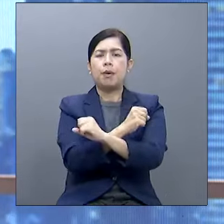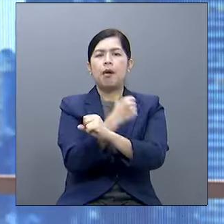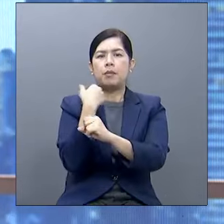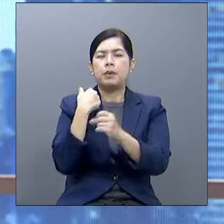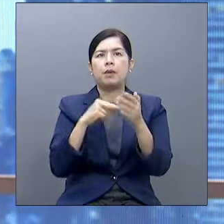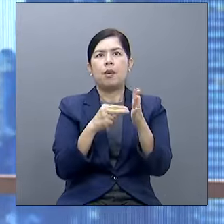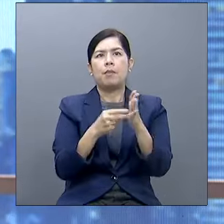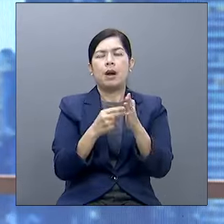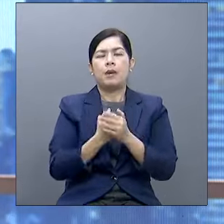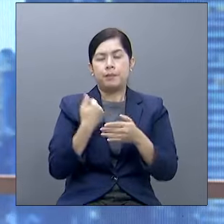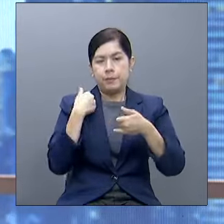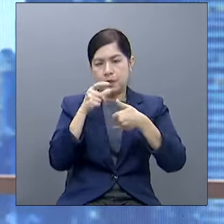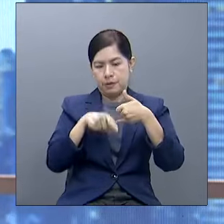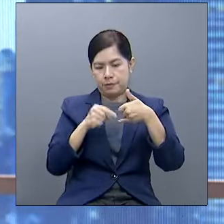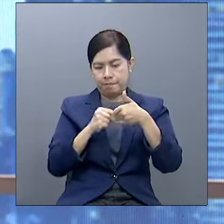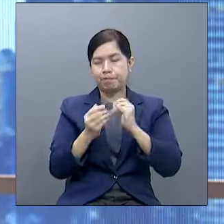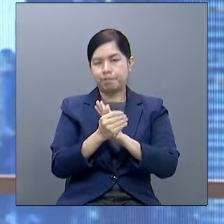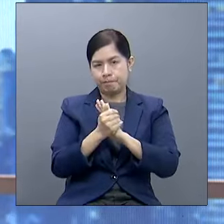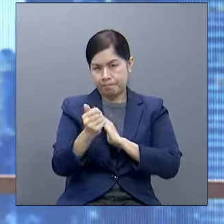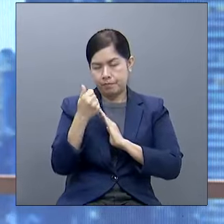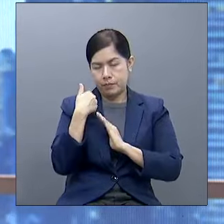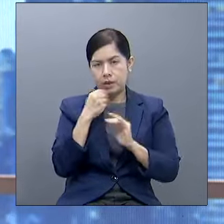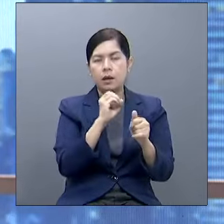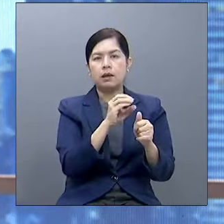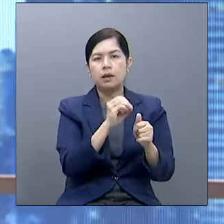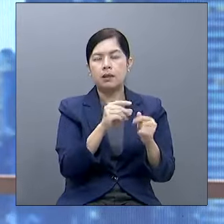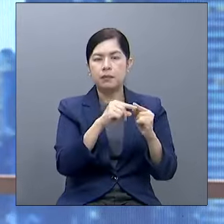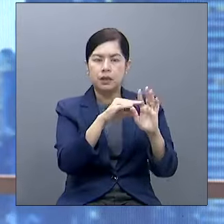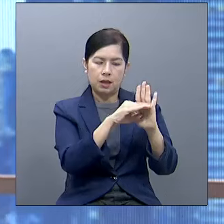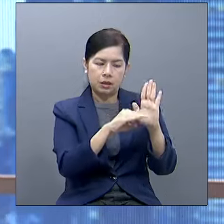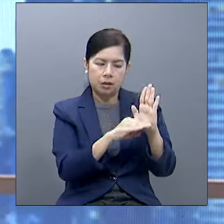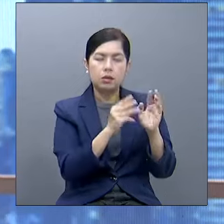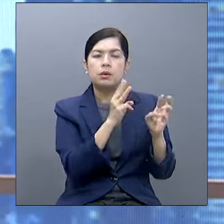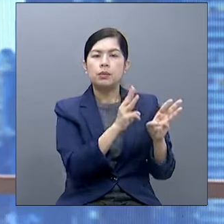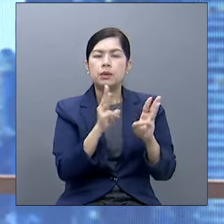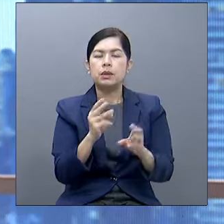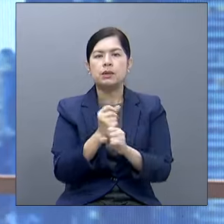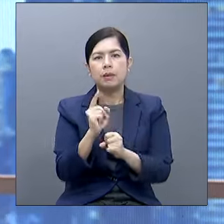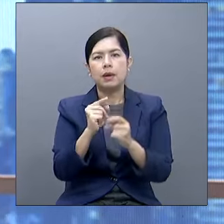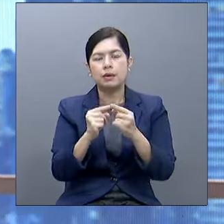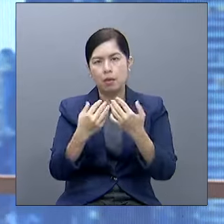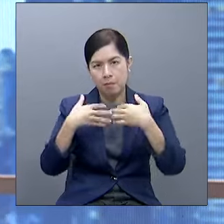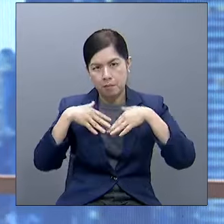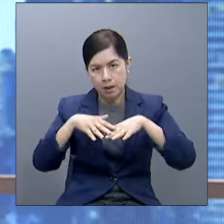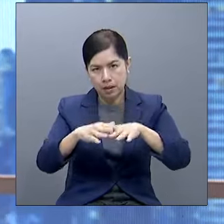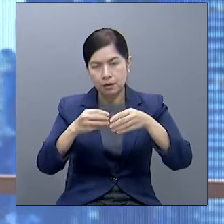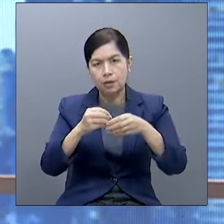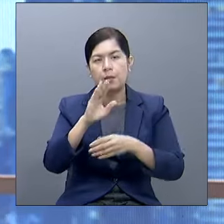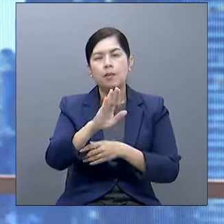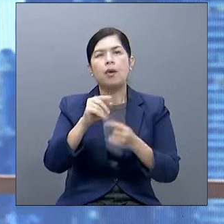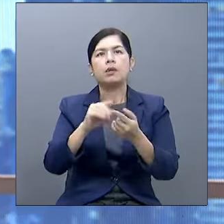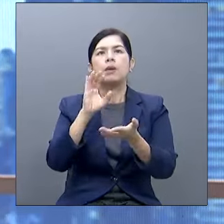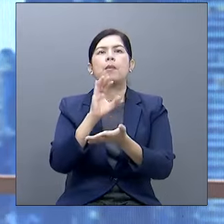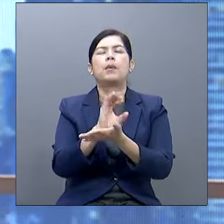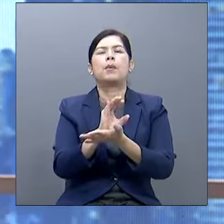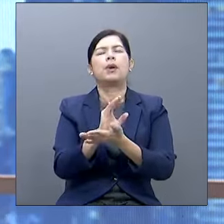ล้ายๆมีผู้เชี่ยวชาญคอยมาให้คำแนะนำเราแล้วก ็ต้องทำยังไง จะต้องทำยังไงแล้วก็ให้เขาประสานพิเศษตำรวจแล้วเราค่อยไปพร้อมกันอย่างเงี้ยมันจะเกิด